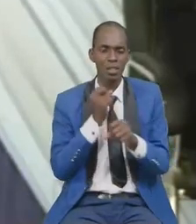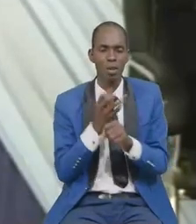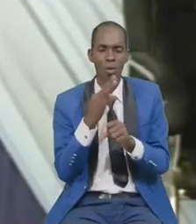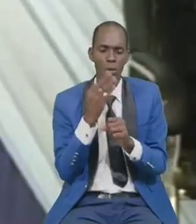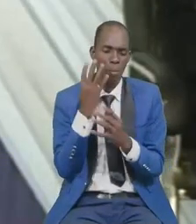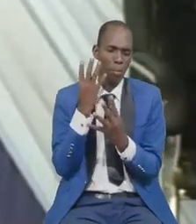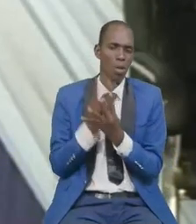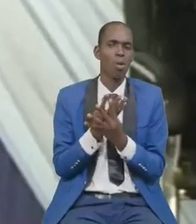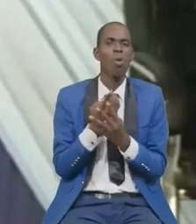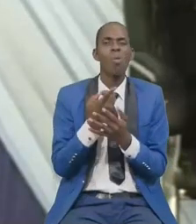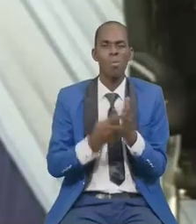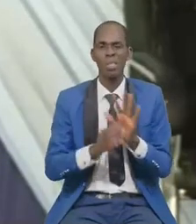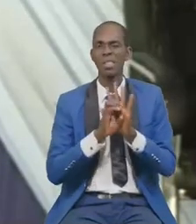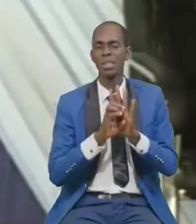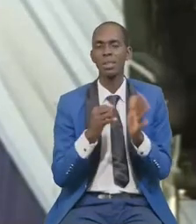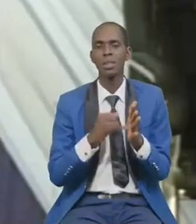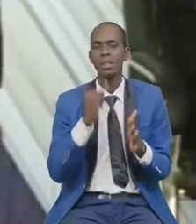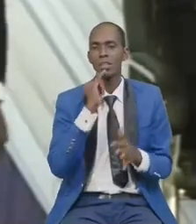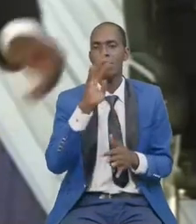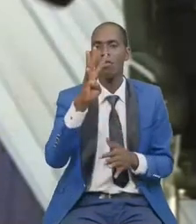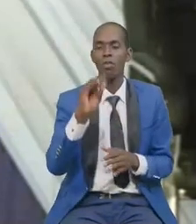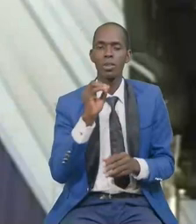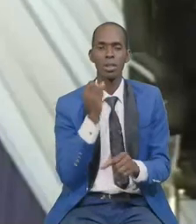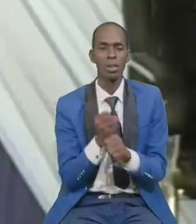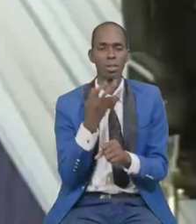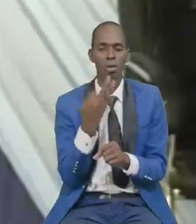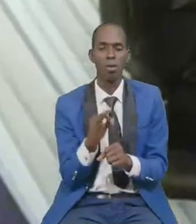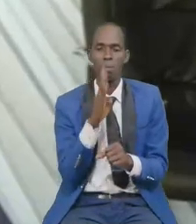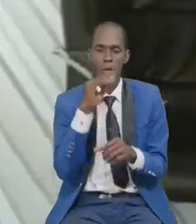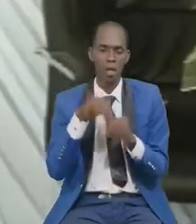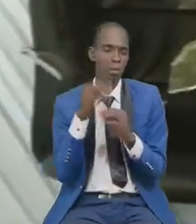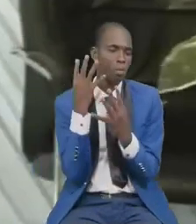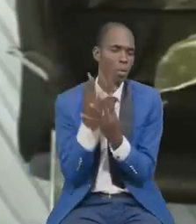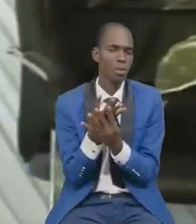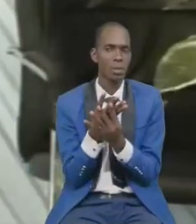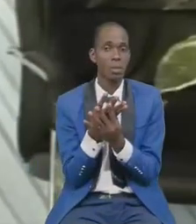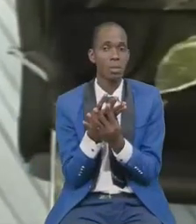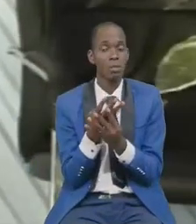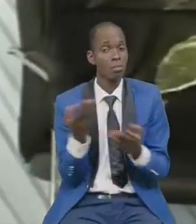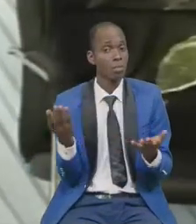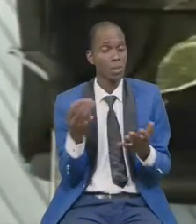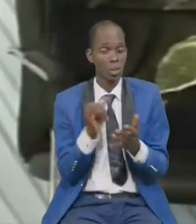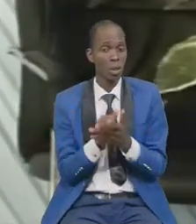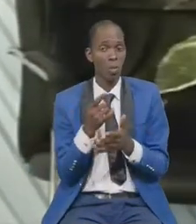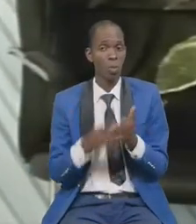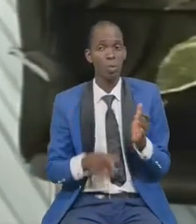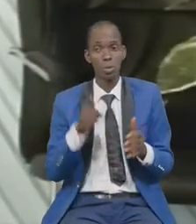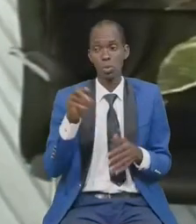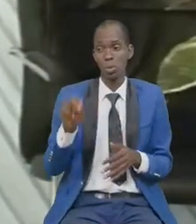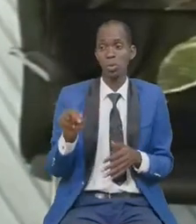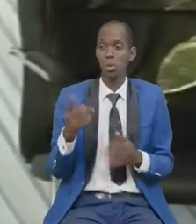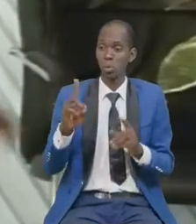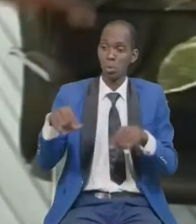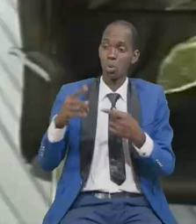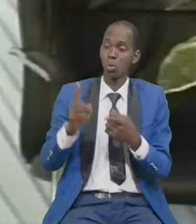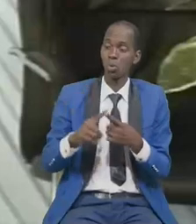c'est 40 ans d'emprisonnement, il dit, c'est ce qu'il a fait. Maintenant, tu vas en